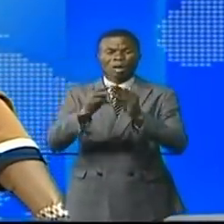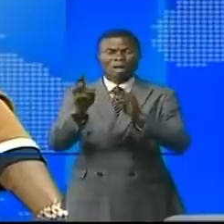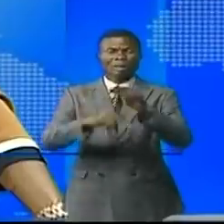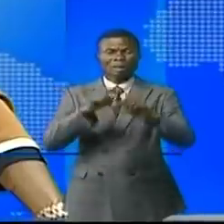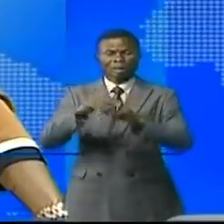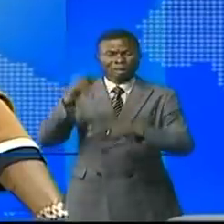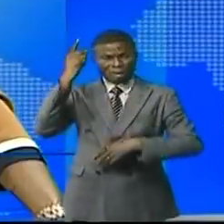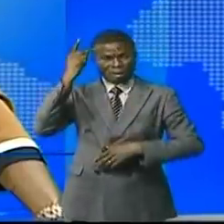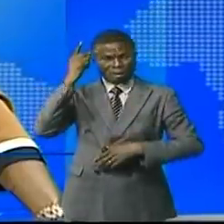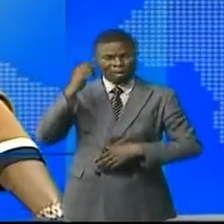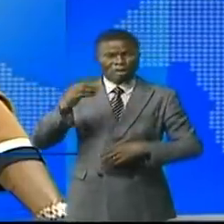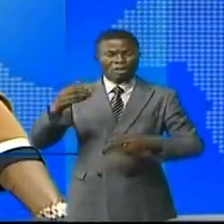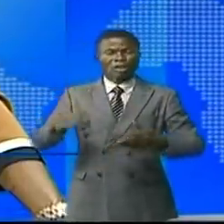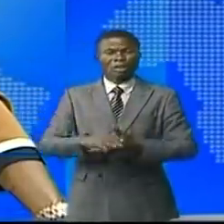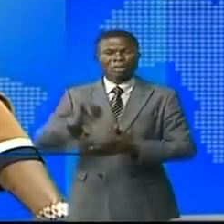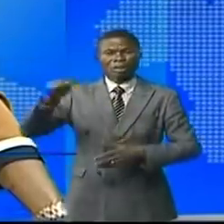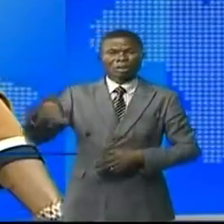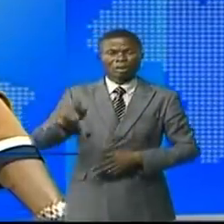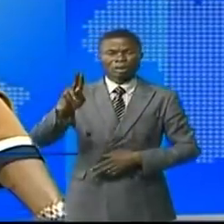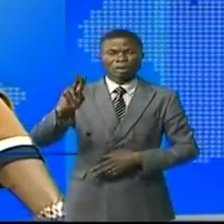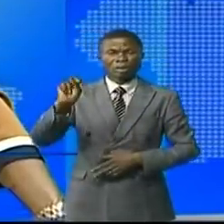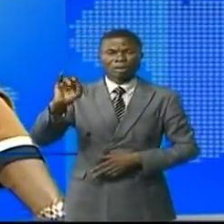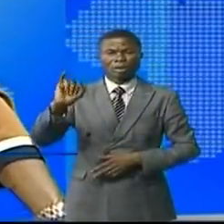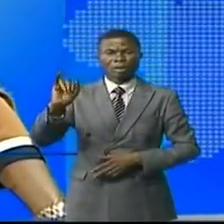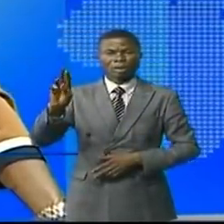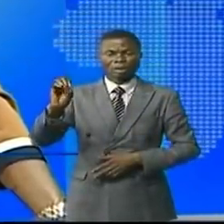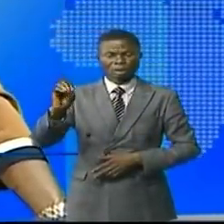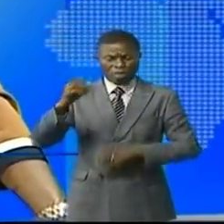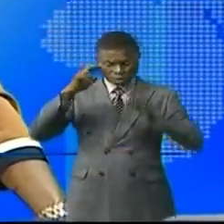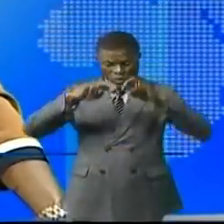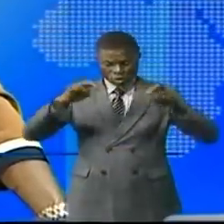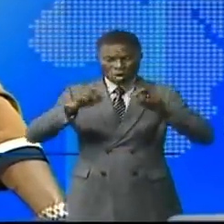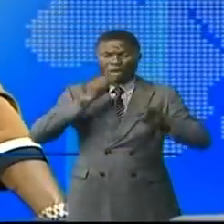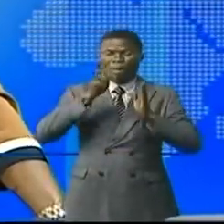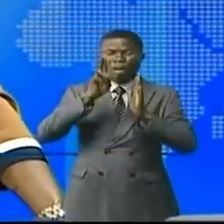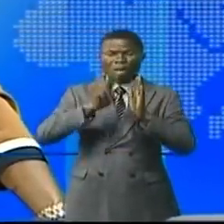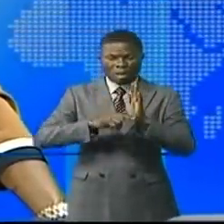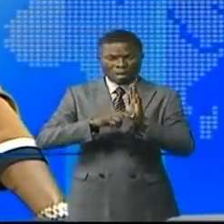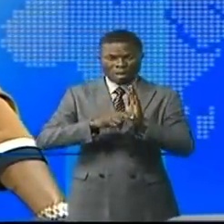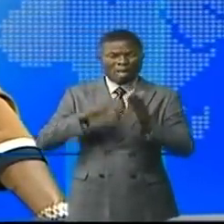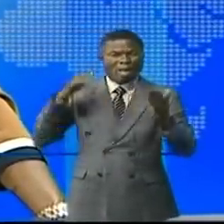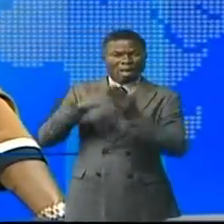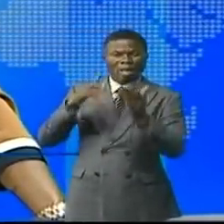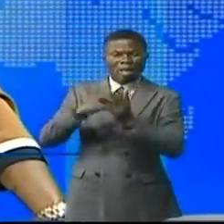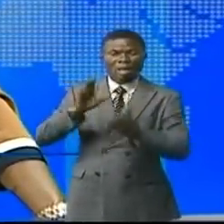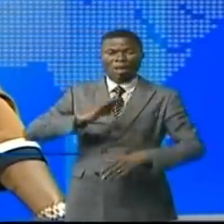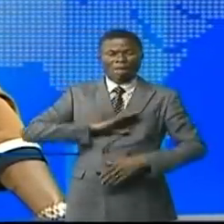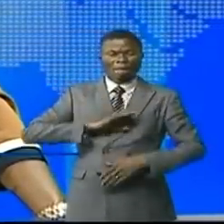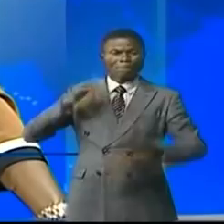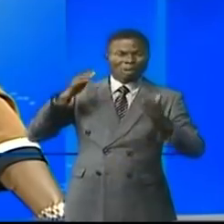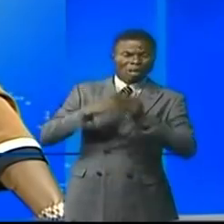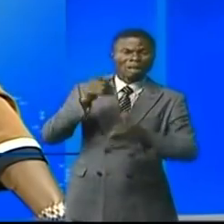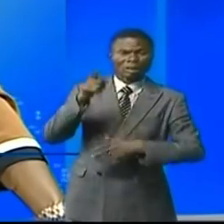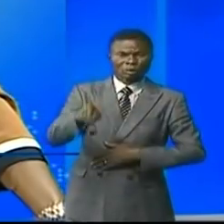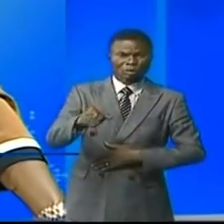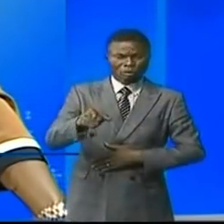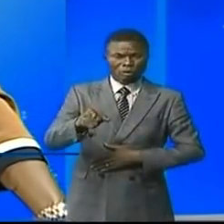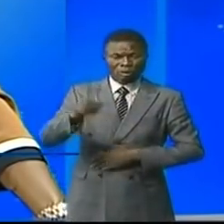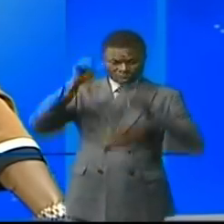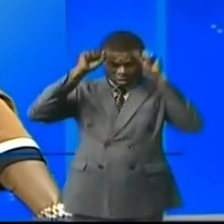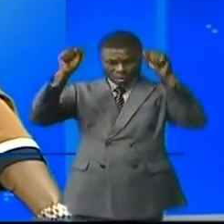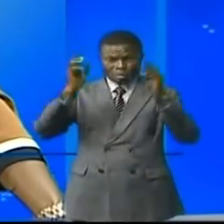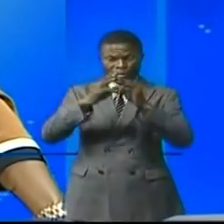Junior Nembanemba, était en plein exercice d'une enquête parlementaire. Il a été agressé par un policier. De son côté, le président de